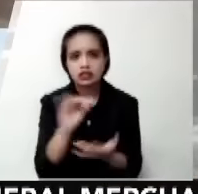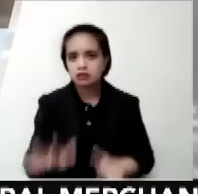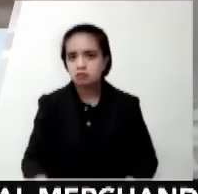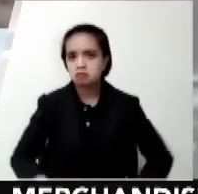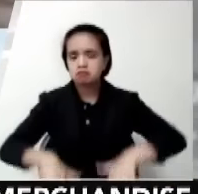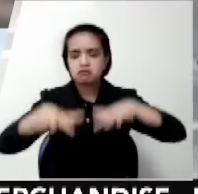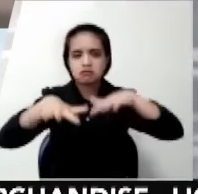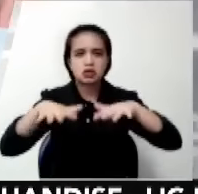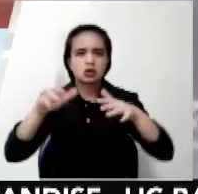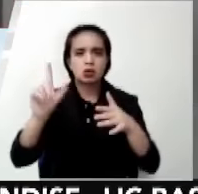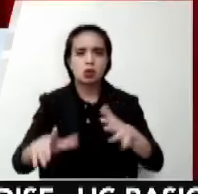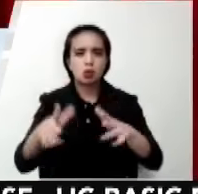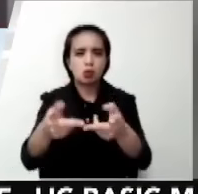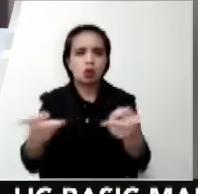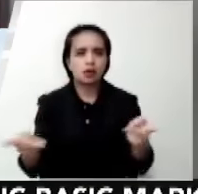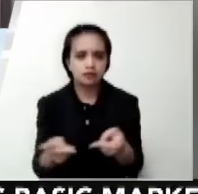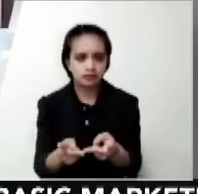doon.